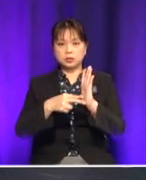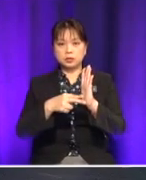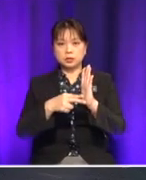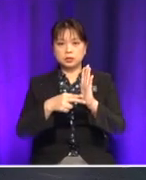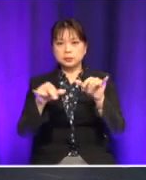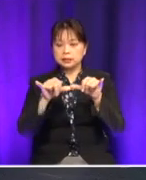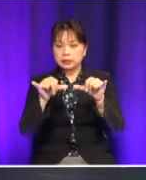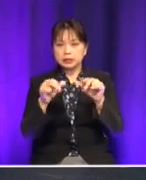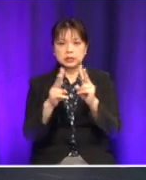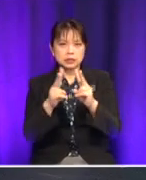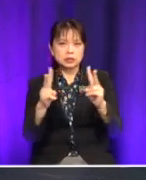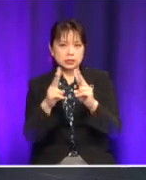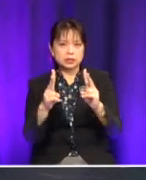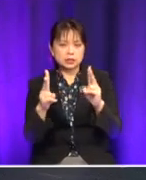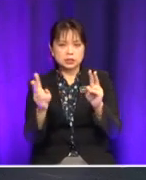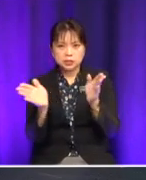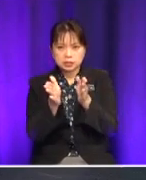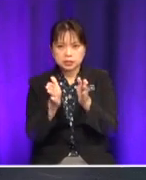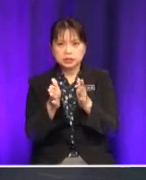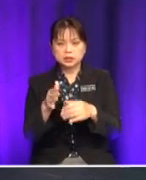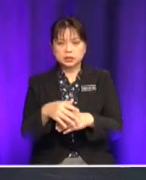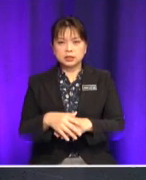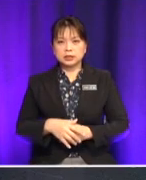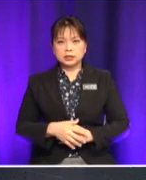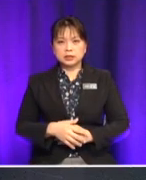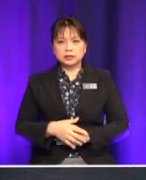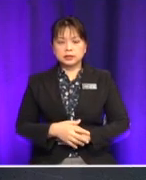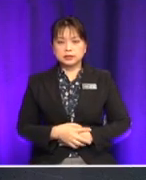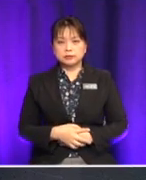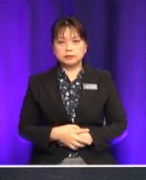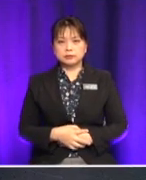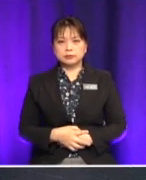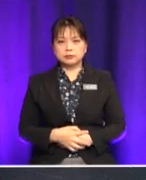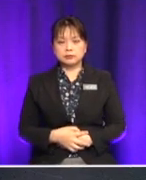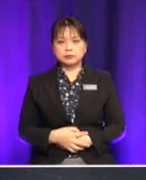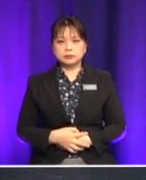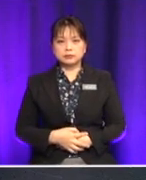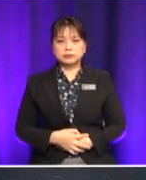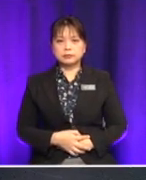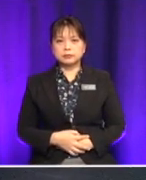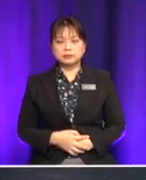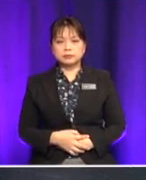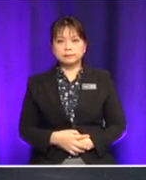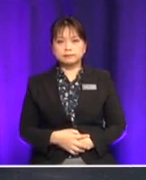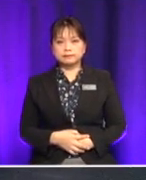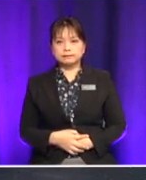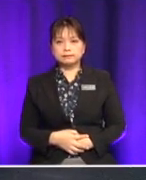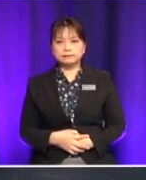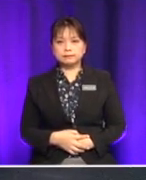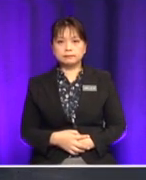Syifa Syifa Syifa Syifa Syifa Syifa Syifa 1 banyaknya dia punya Syifa Nah itu maksudnya